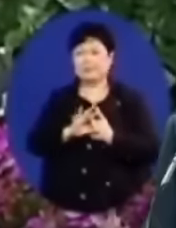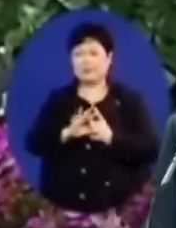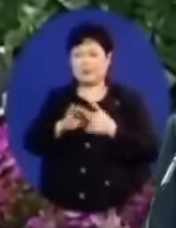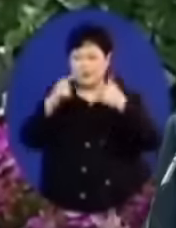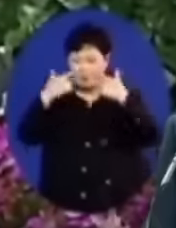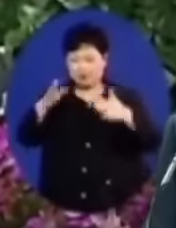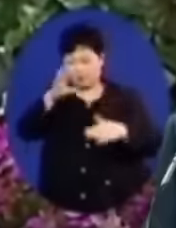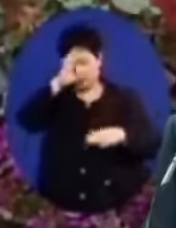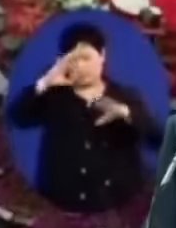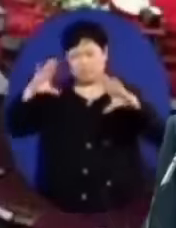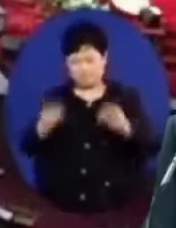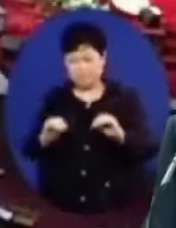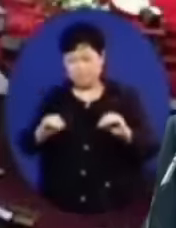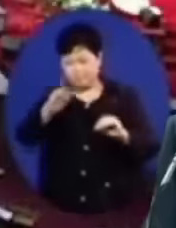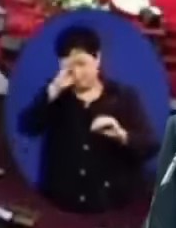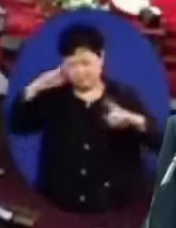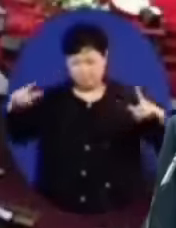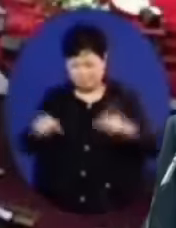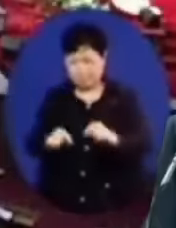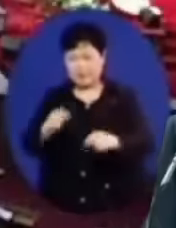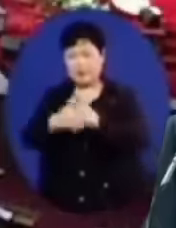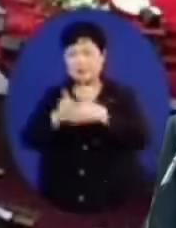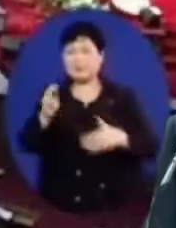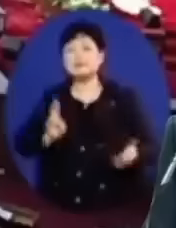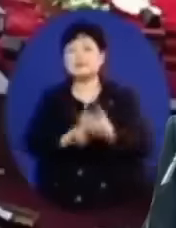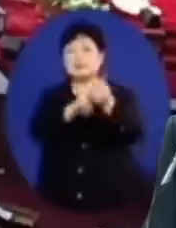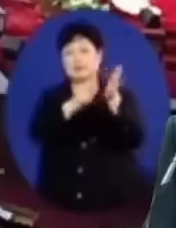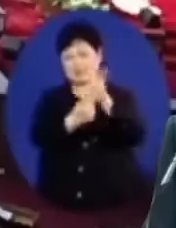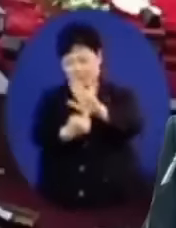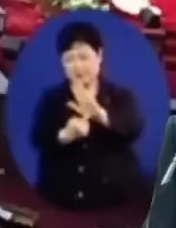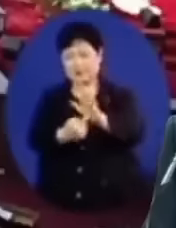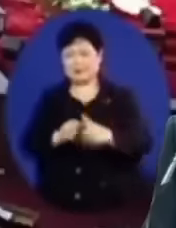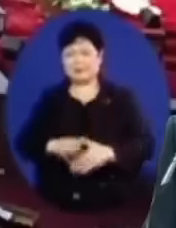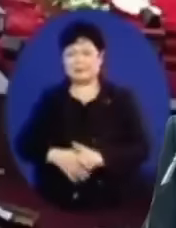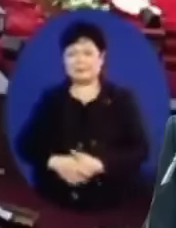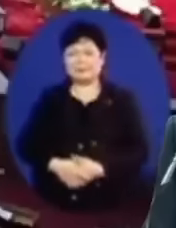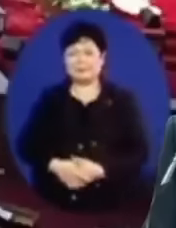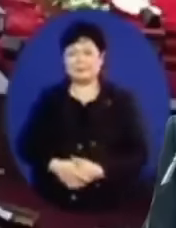반드시 그 병은 낫습니다. 하나님의 기적이 일어난 것입니다.